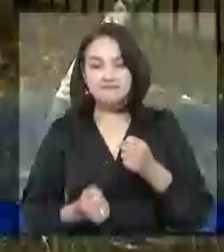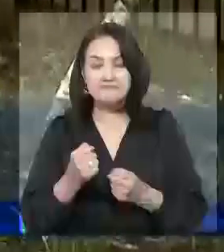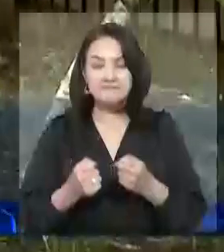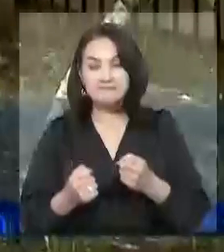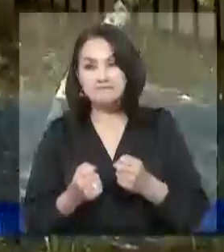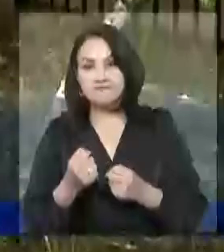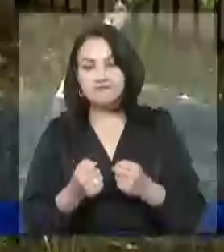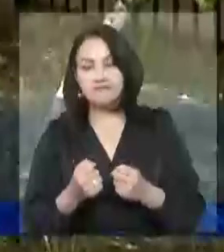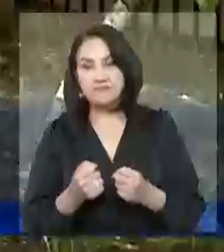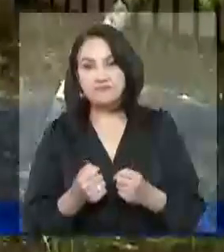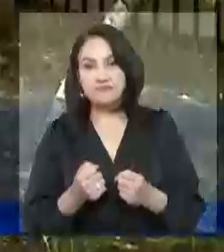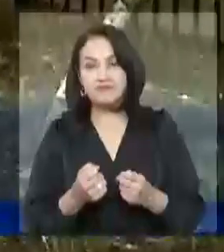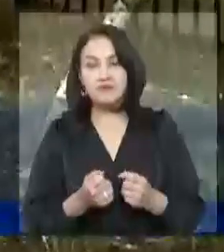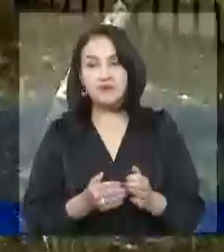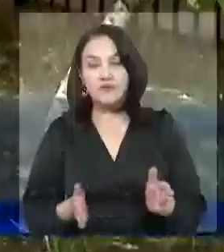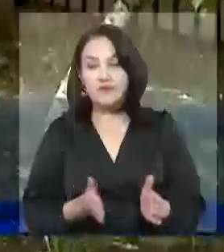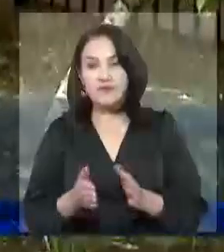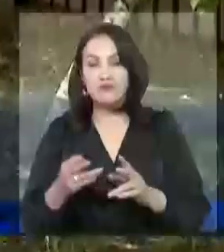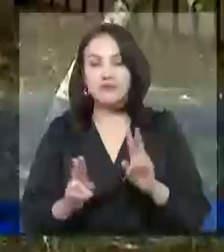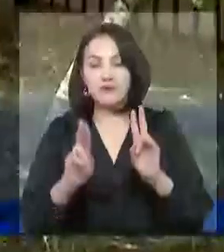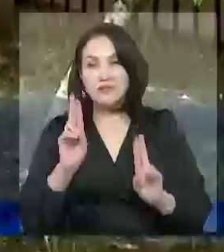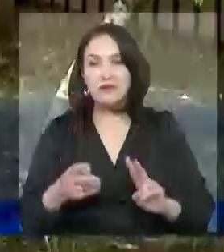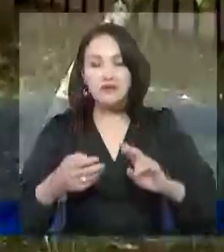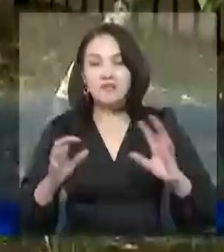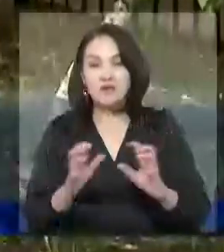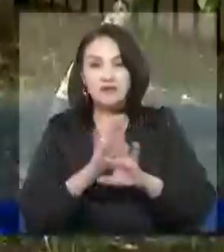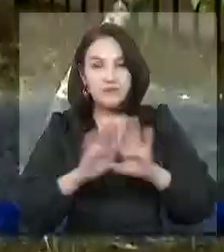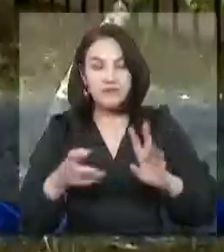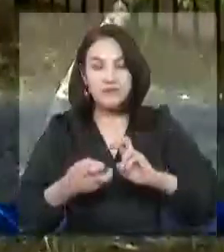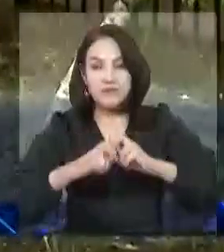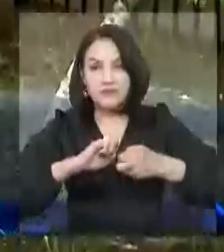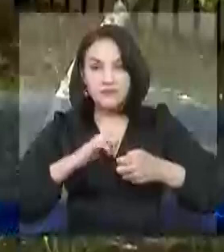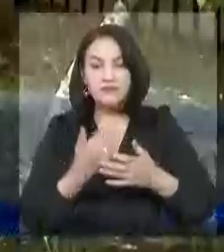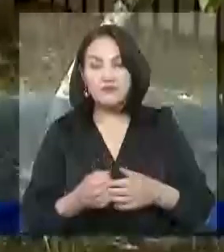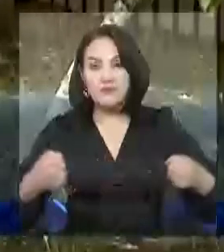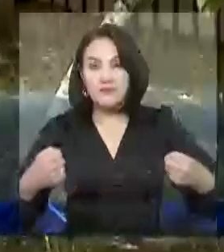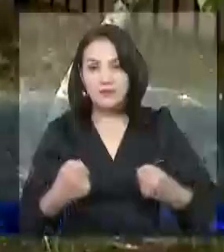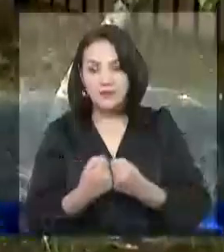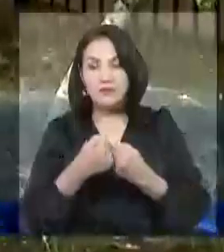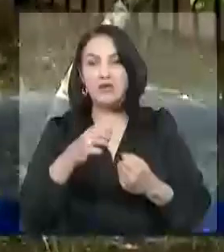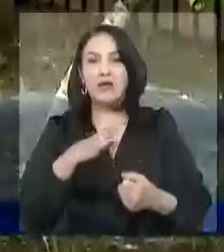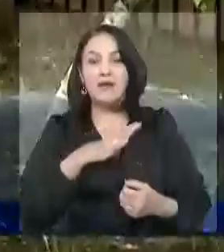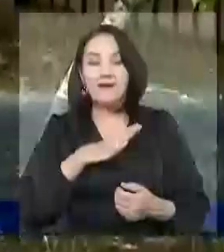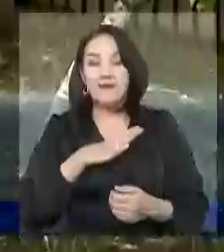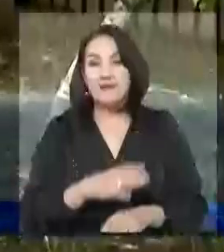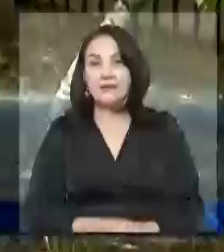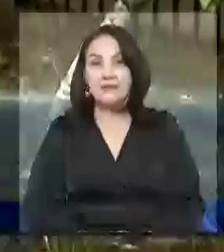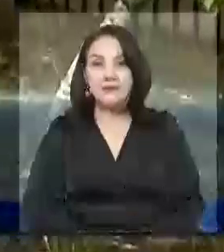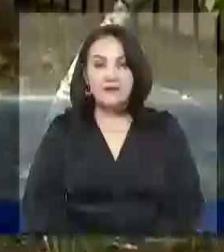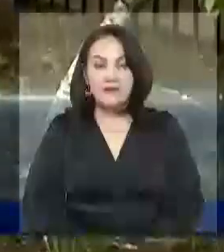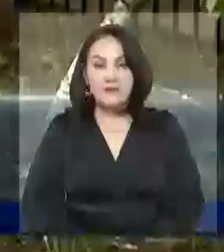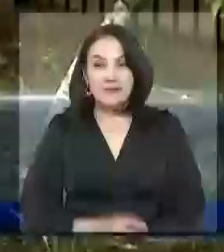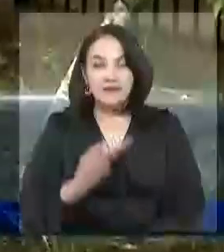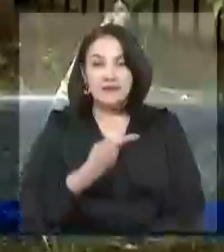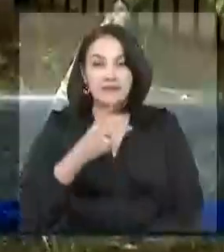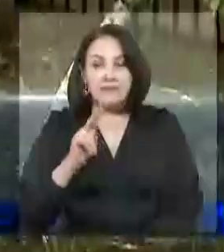басқарып, жол қозғалыс ережелерін сақтамай жол көлік оқиғаларына түсіп, сол жерде